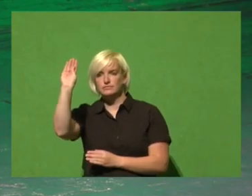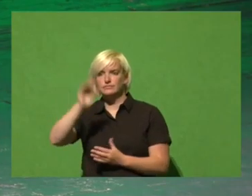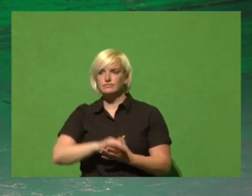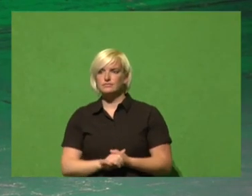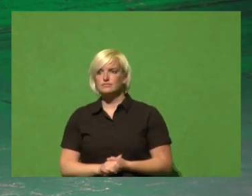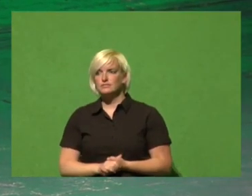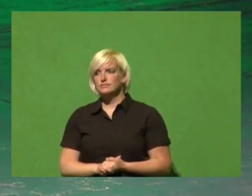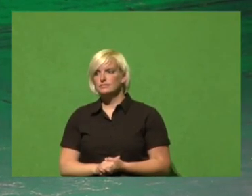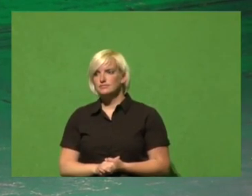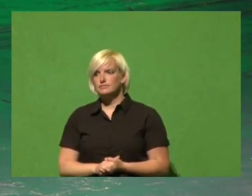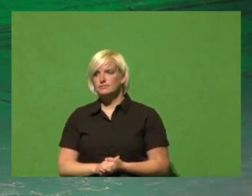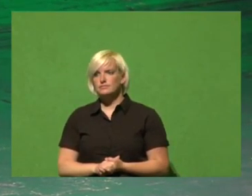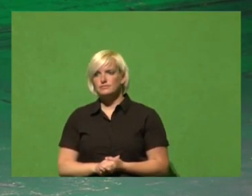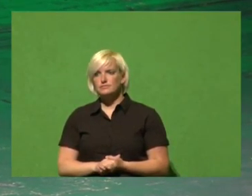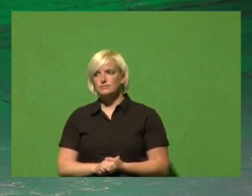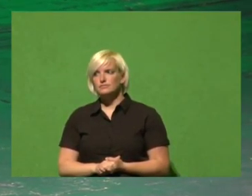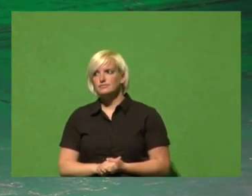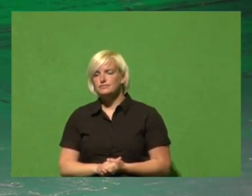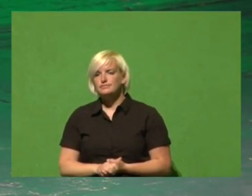zustimmt.